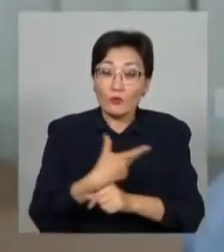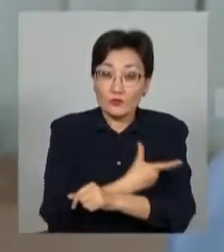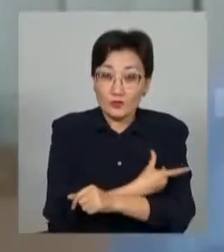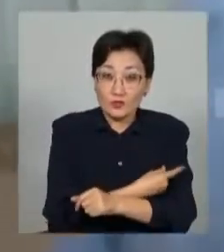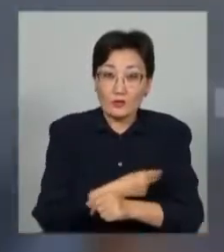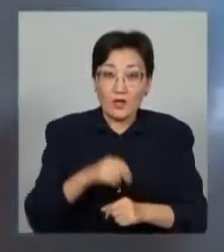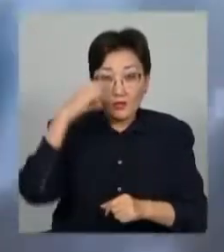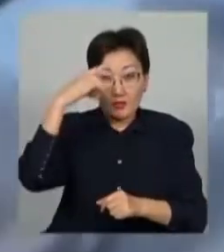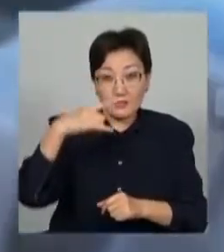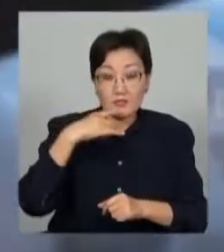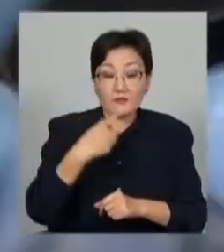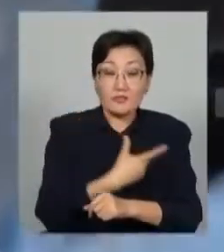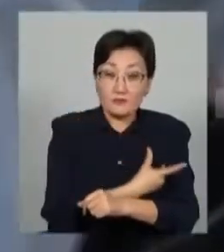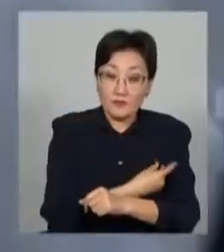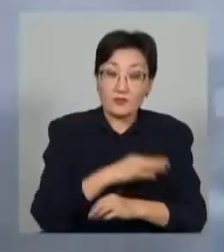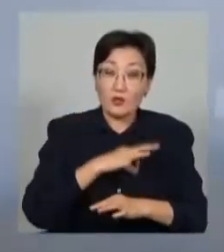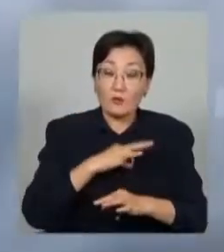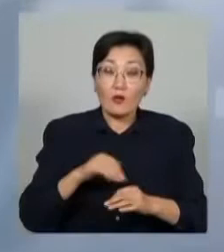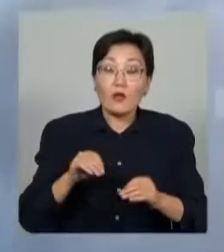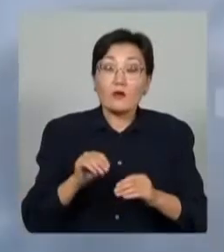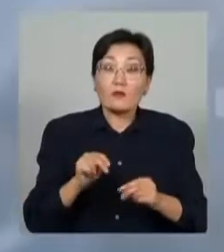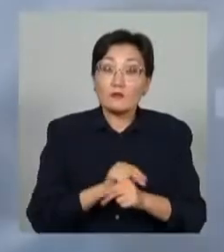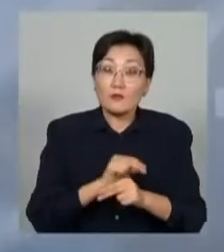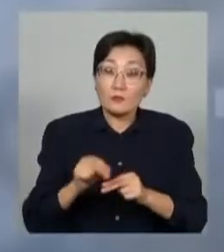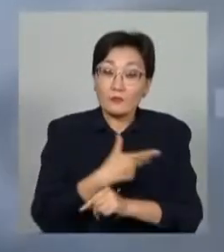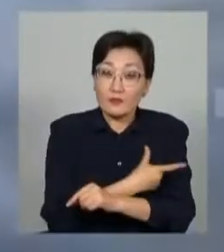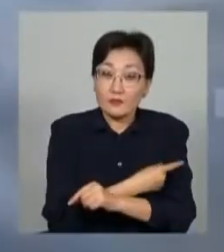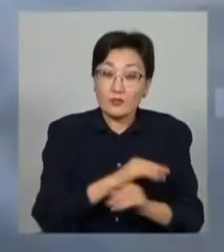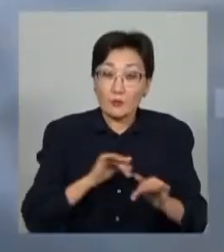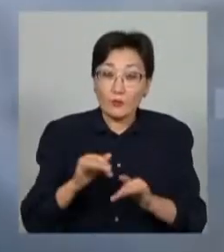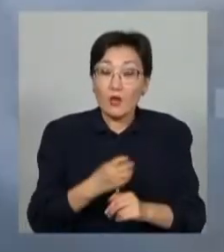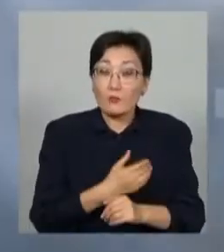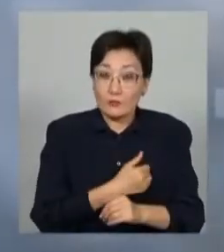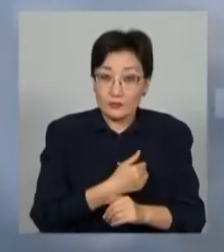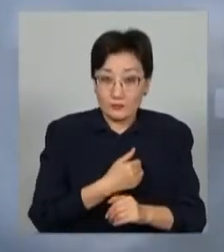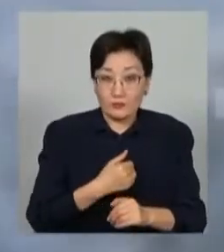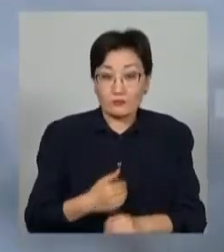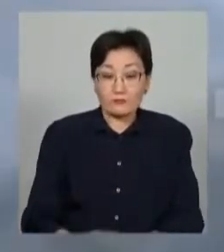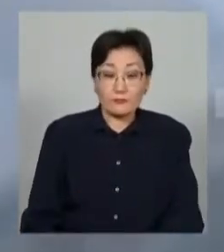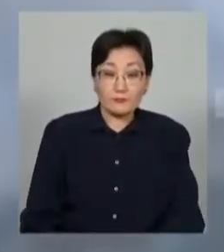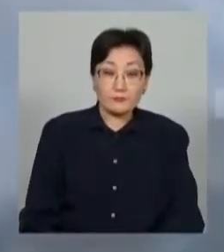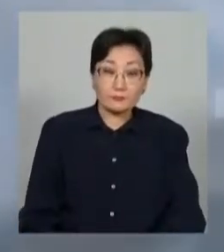отечественным препаратом козла прививочная кампания проходит на добровольной основе